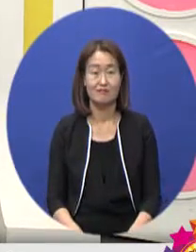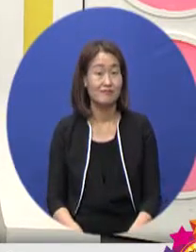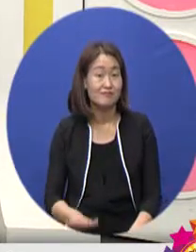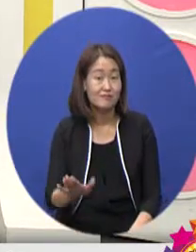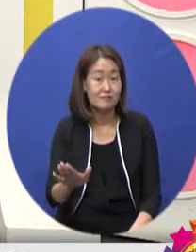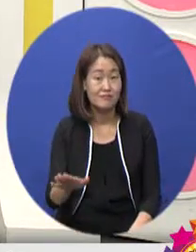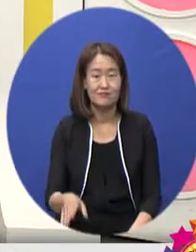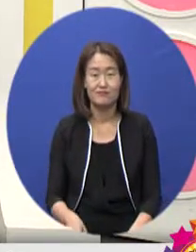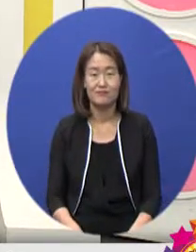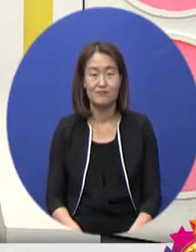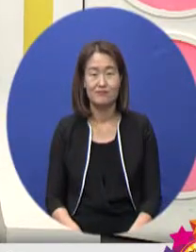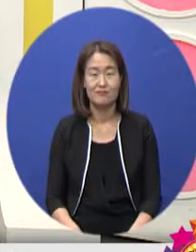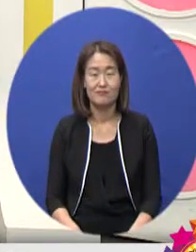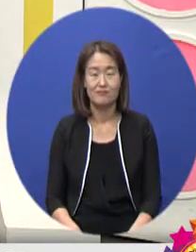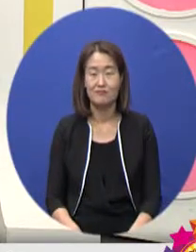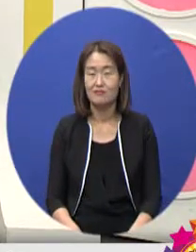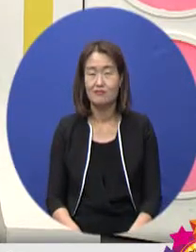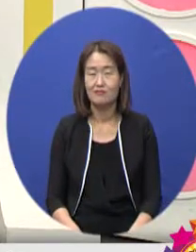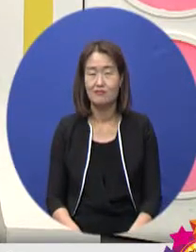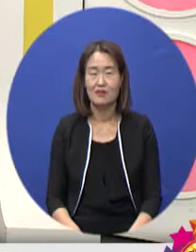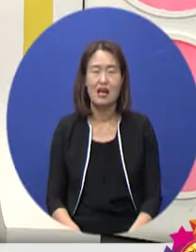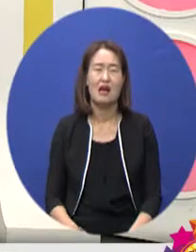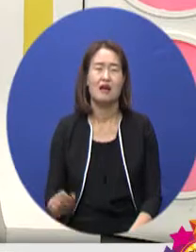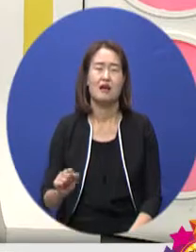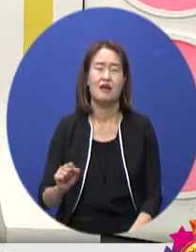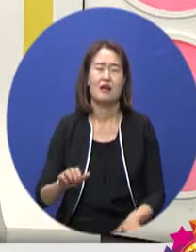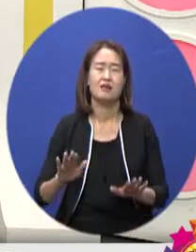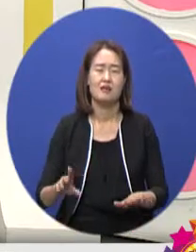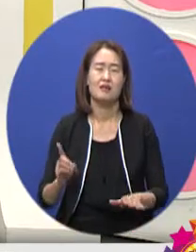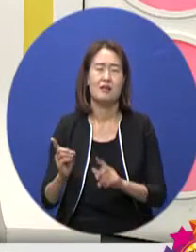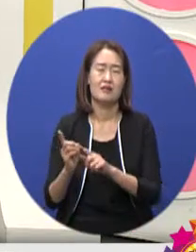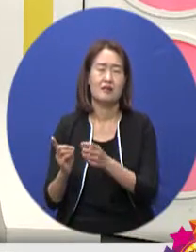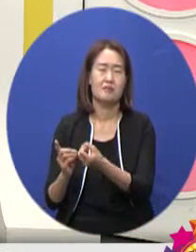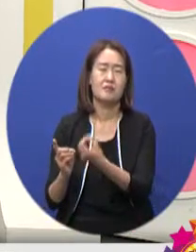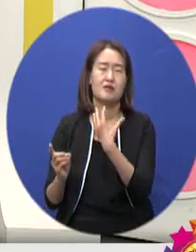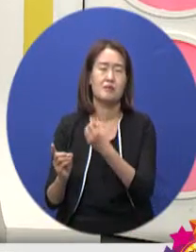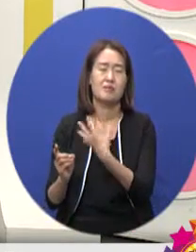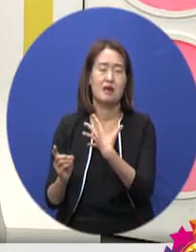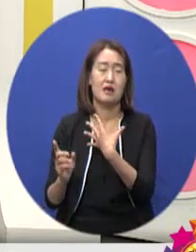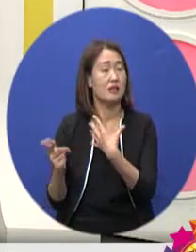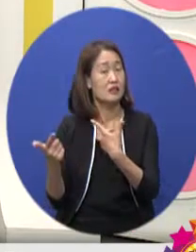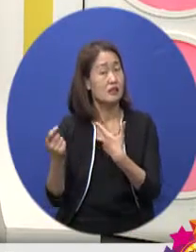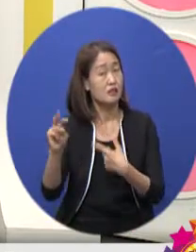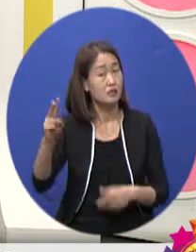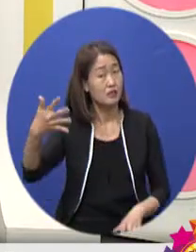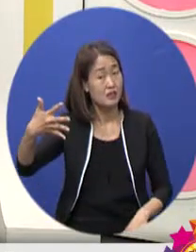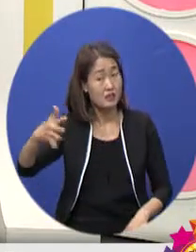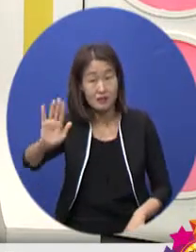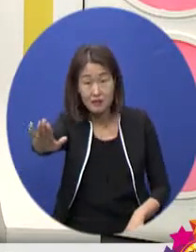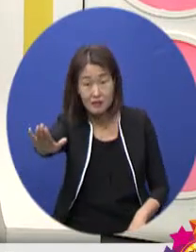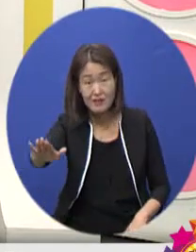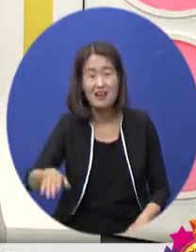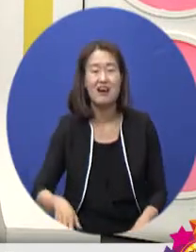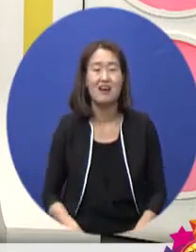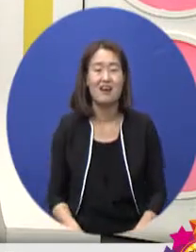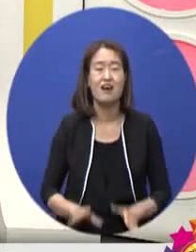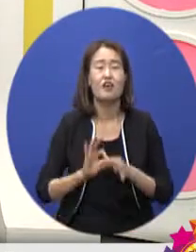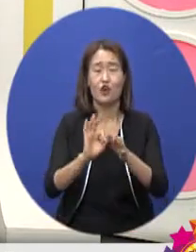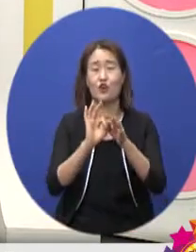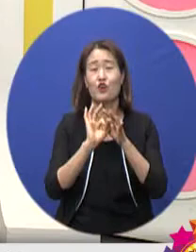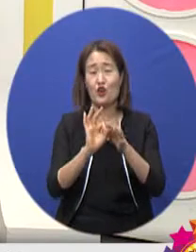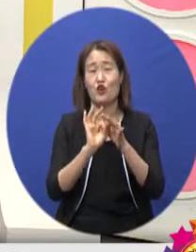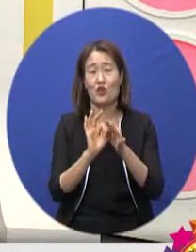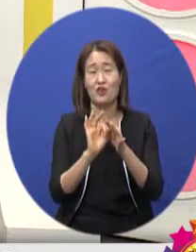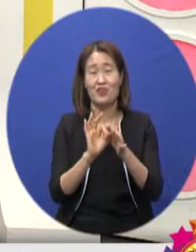여보세요? 안녕하세요. 스피커폰을 켜놓으시고 계시는데 네, 네. 지금 잠깐 여보세요? 나가셨나 봐요. 네,